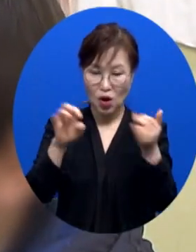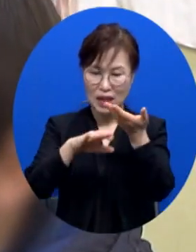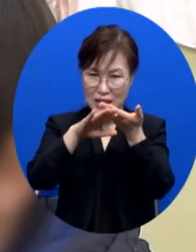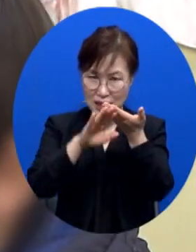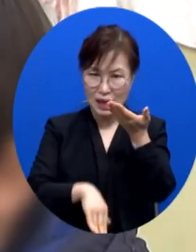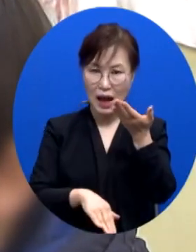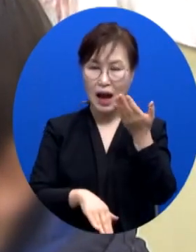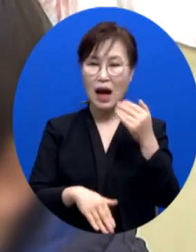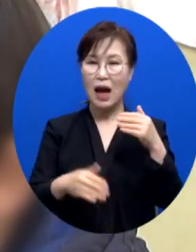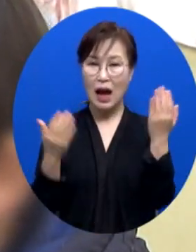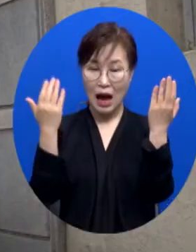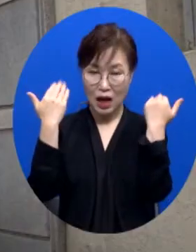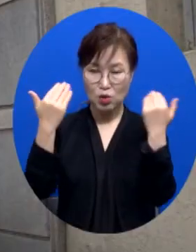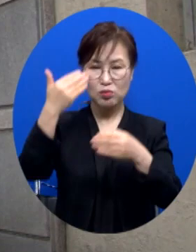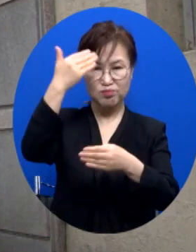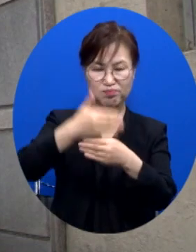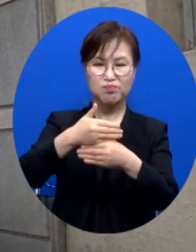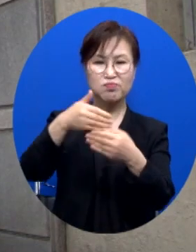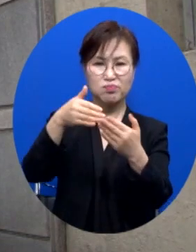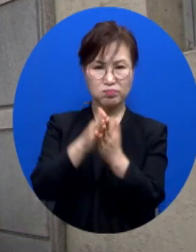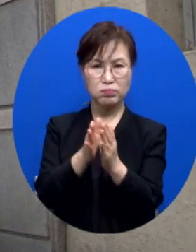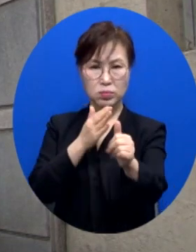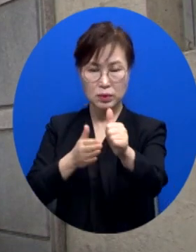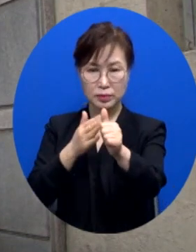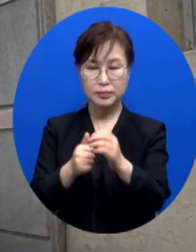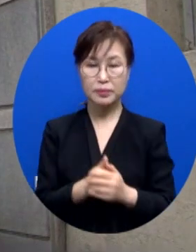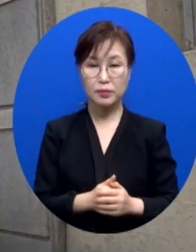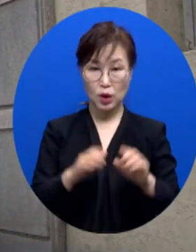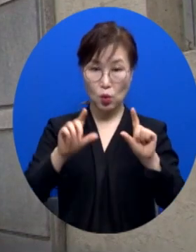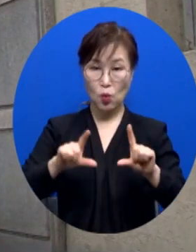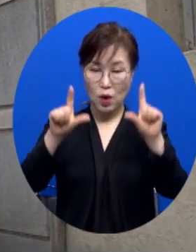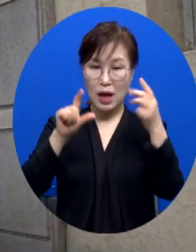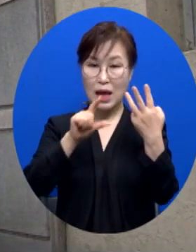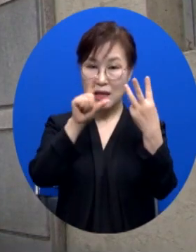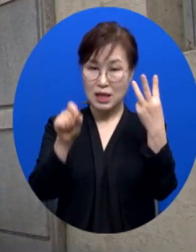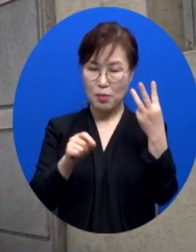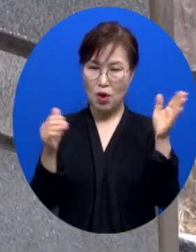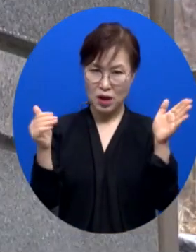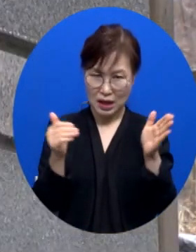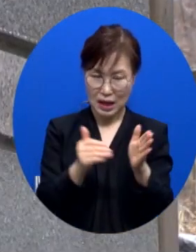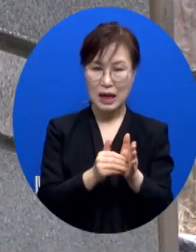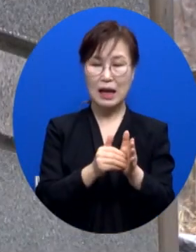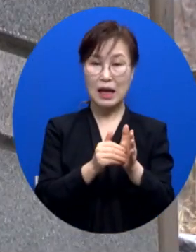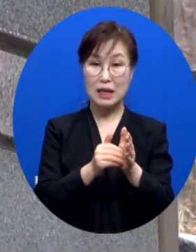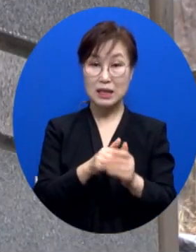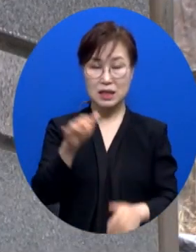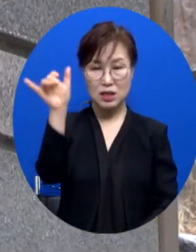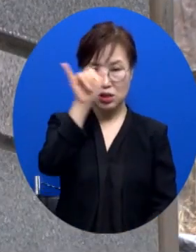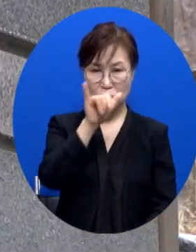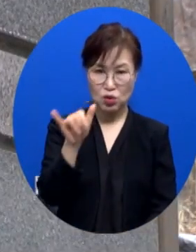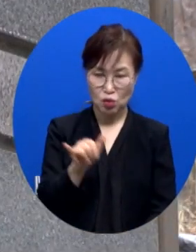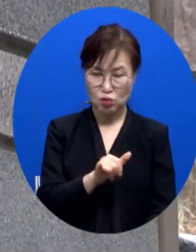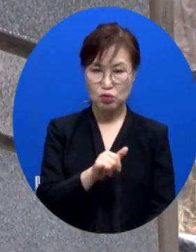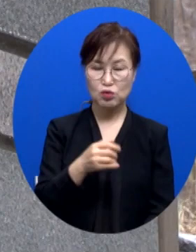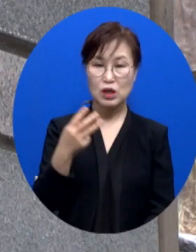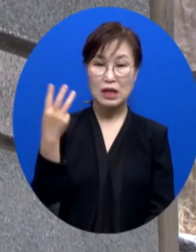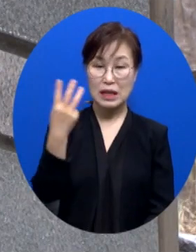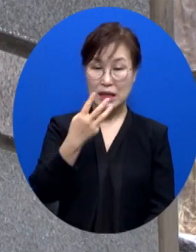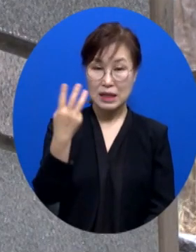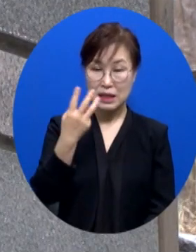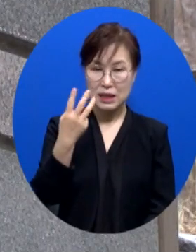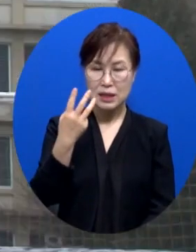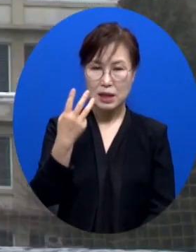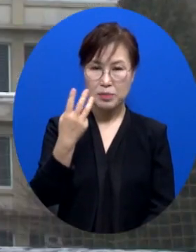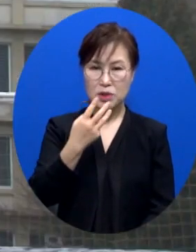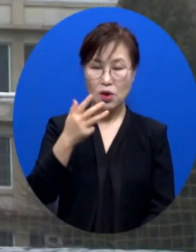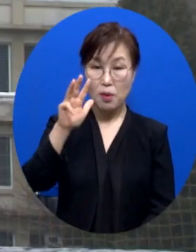권고하고 있는 상황입니다. 올해 3월까지 전남 833개, 경북 732개가